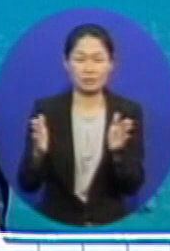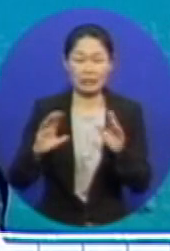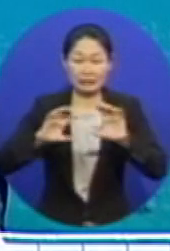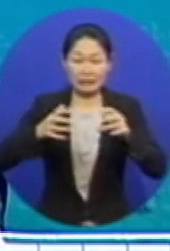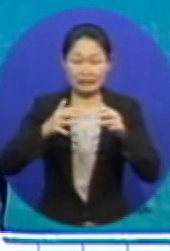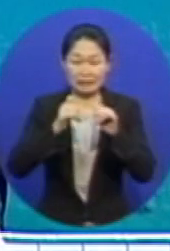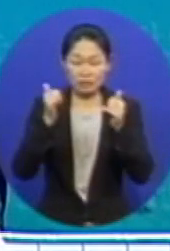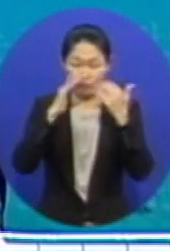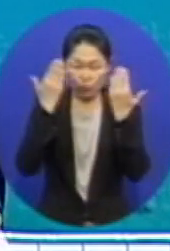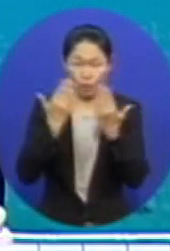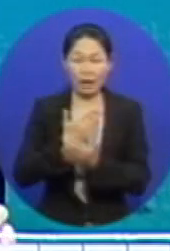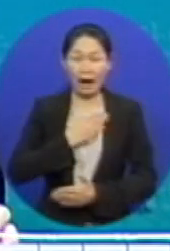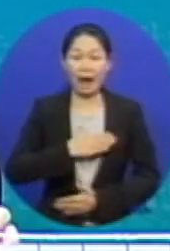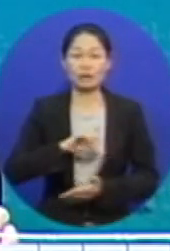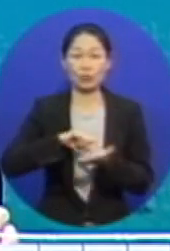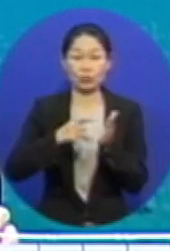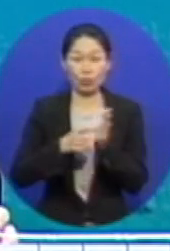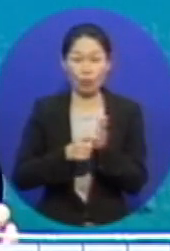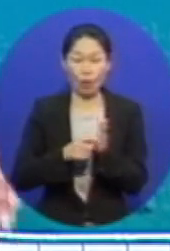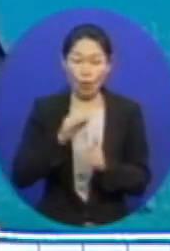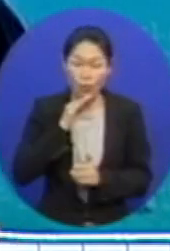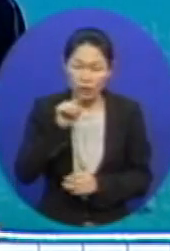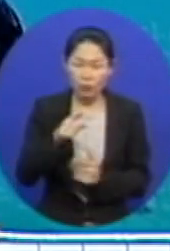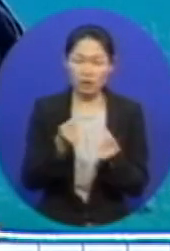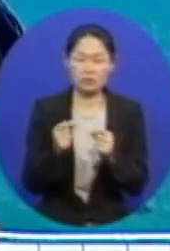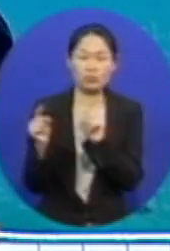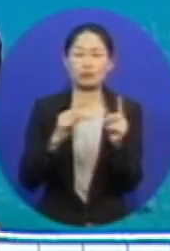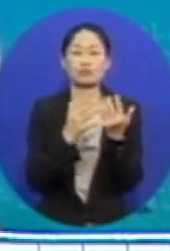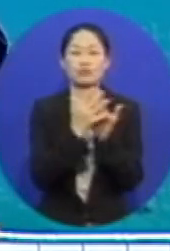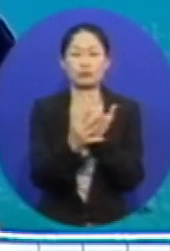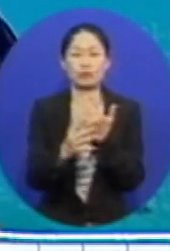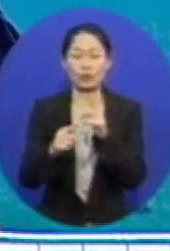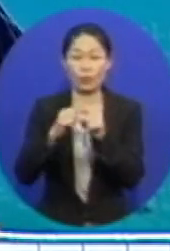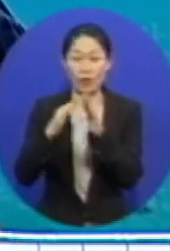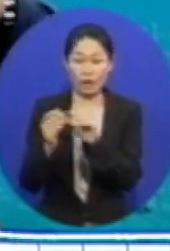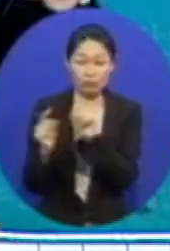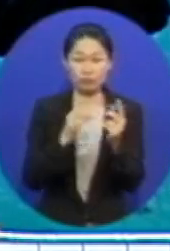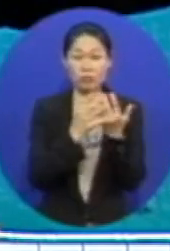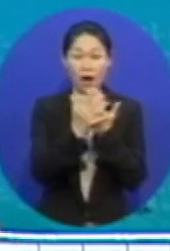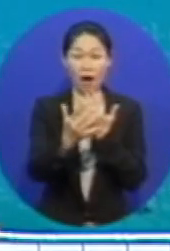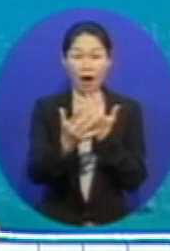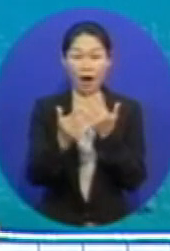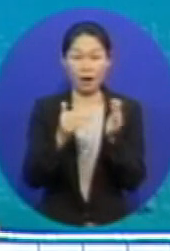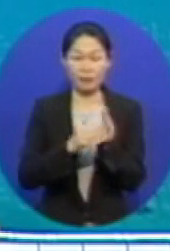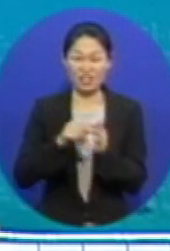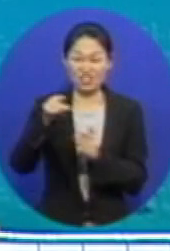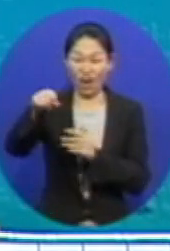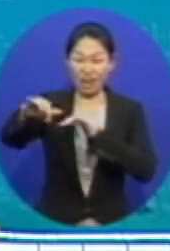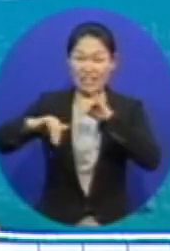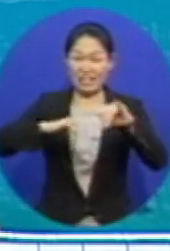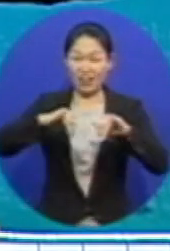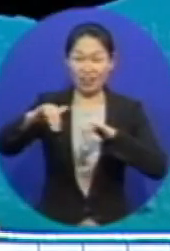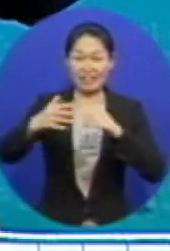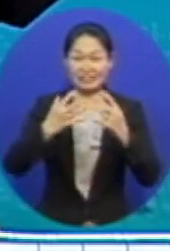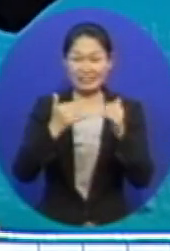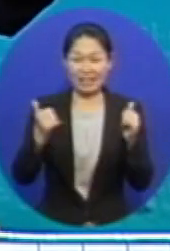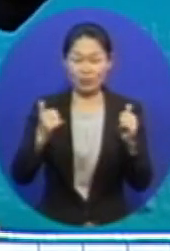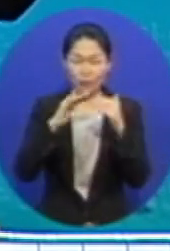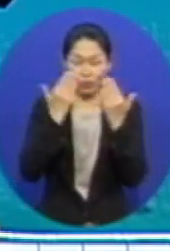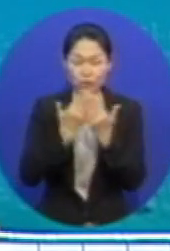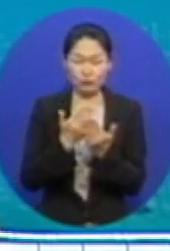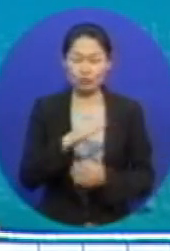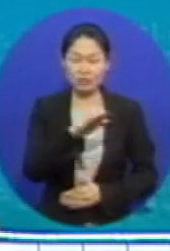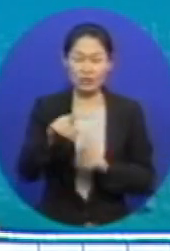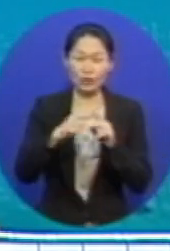정도 였어요 그게 진짜 부분이에요 교회 부흥이 일어났다 라 그러면 저 길거리에 있는 사람들 우리 교회를